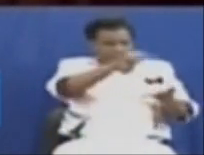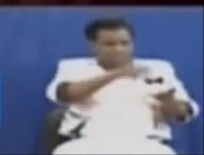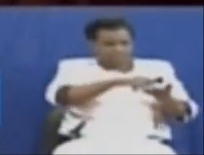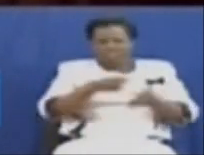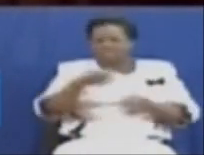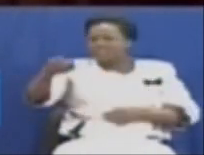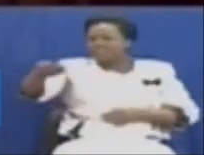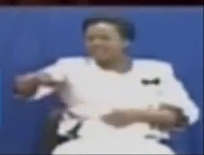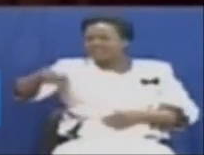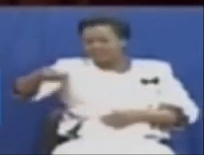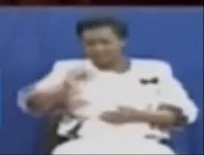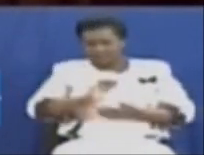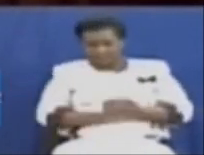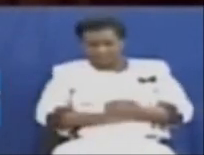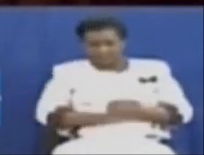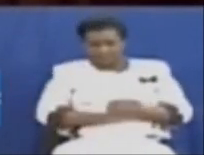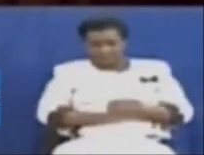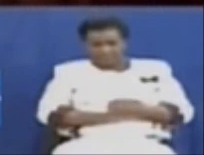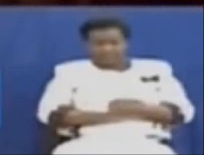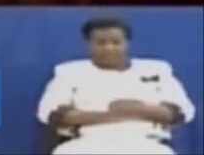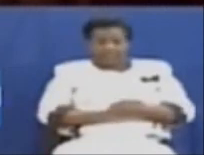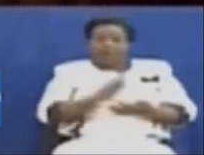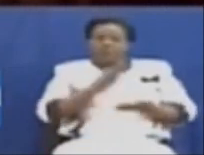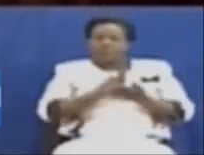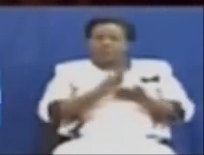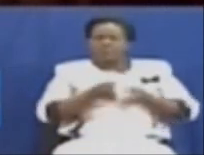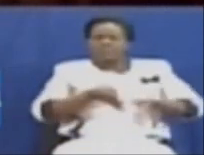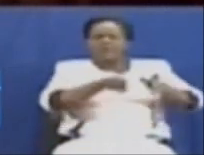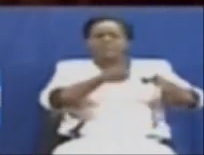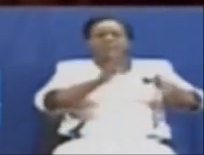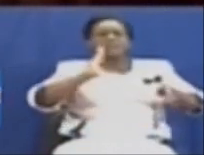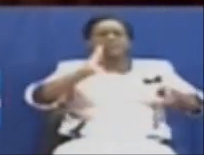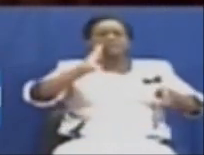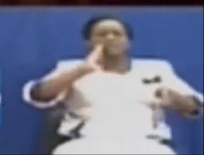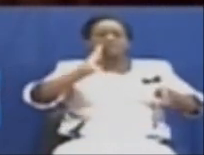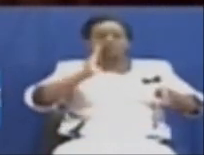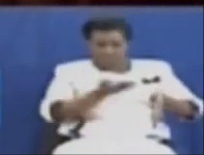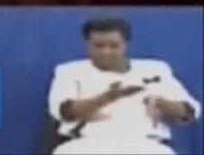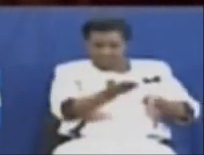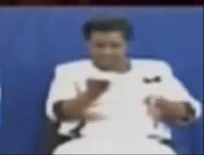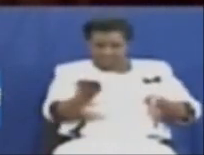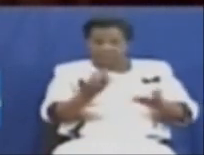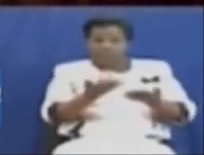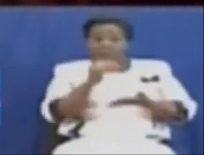na kwa kuwa umuhimu wa barabara hizi ndizo zinazochangia kwa kiasi kikubwa